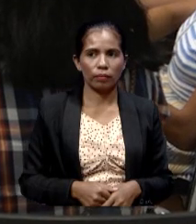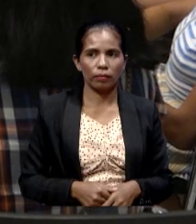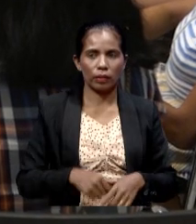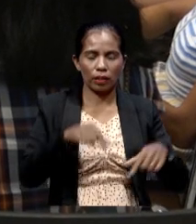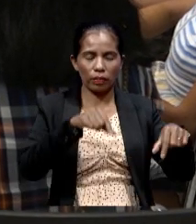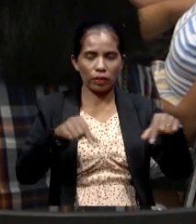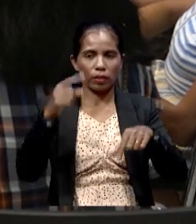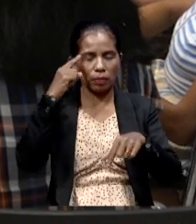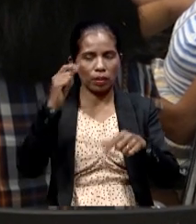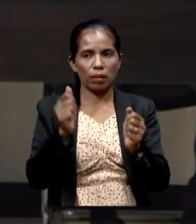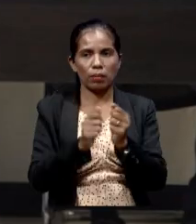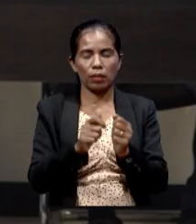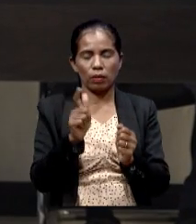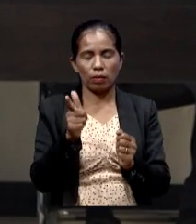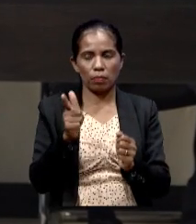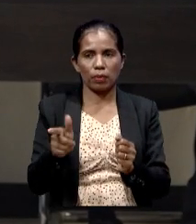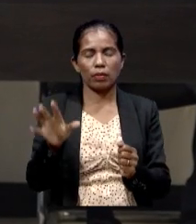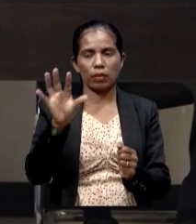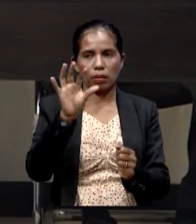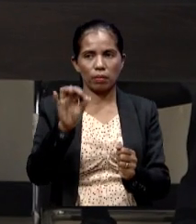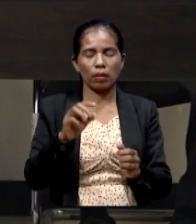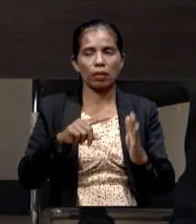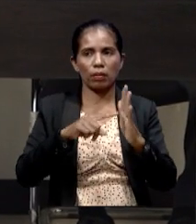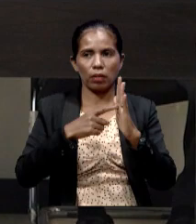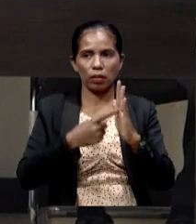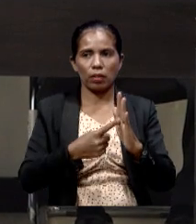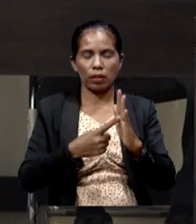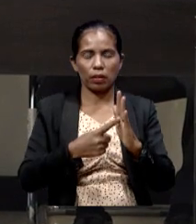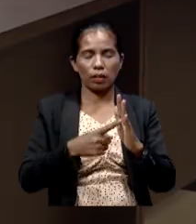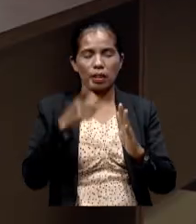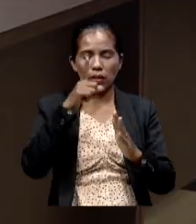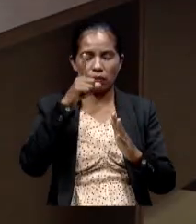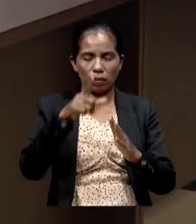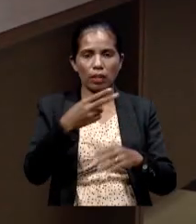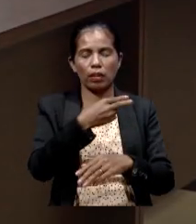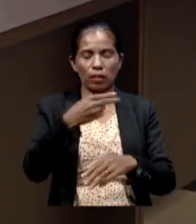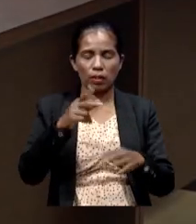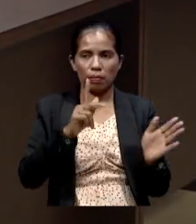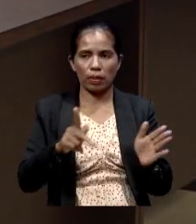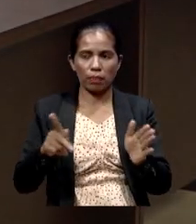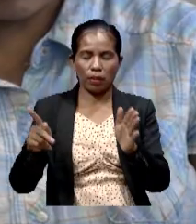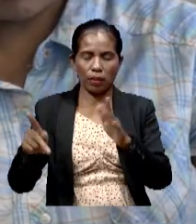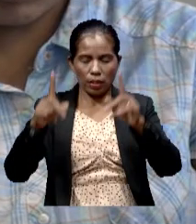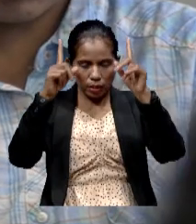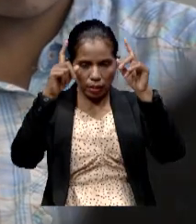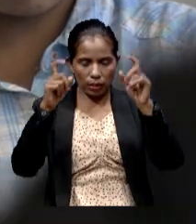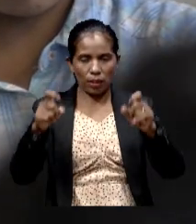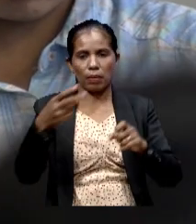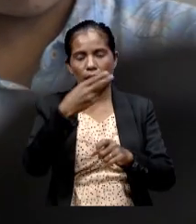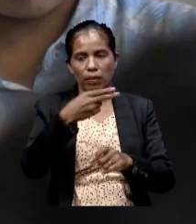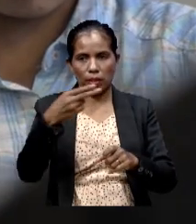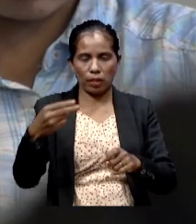Deficiensi matang nang rua nulo resensia hahutir curso liang Indonesia ho di prepara ba exame equivalência ia kupang